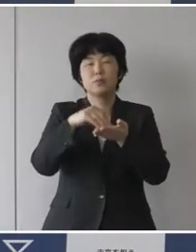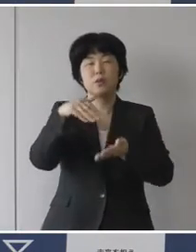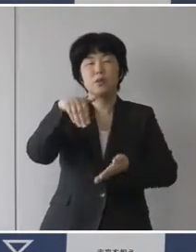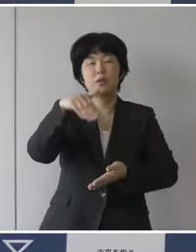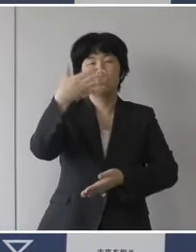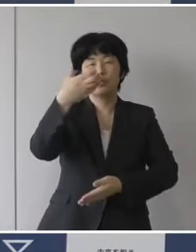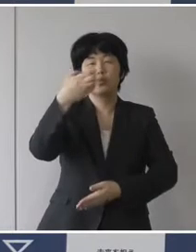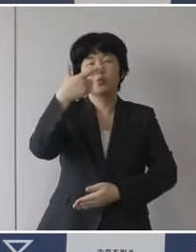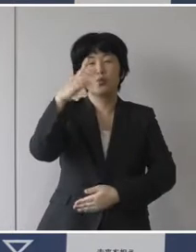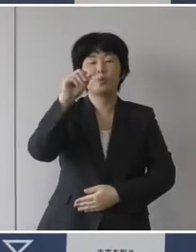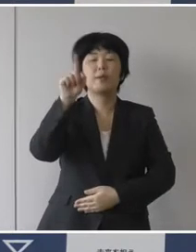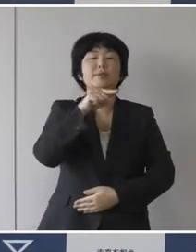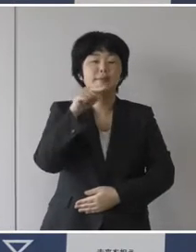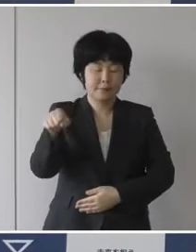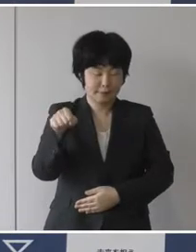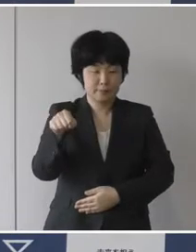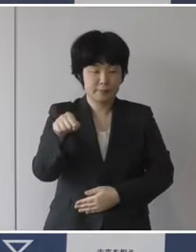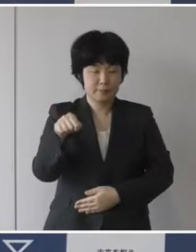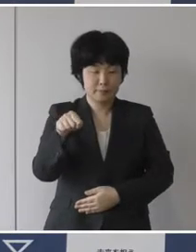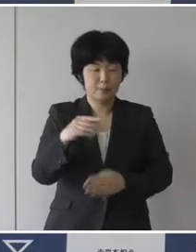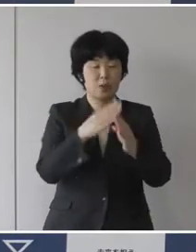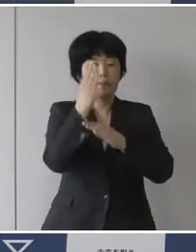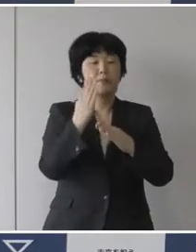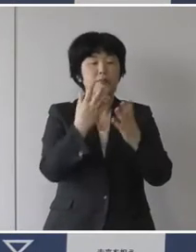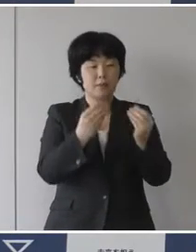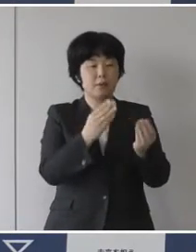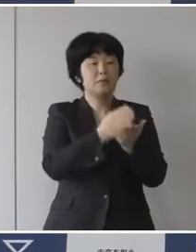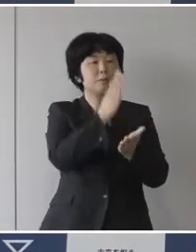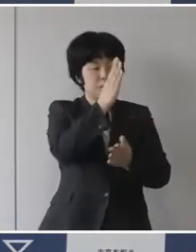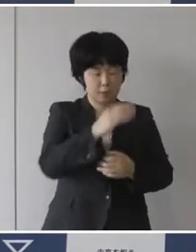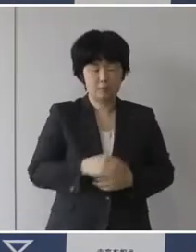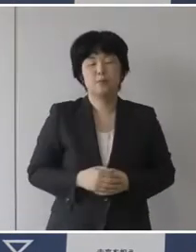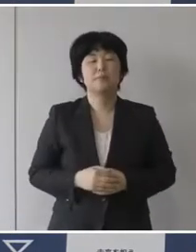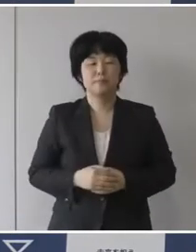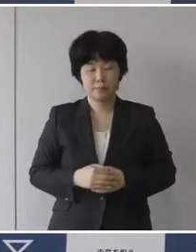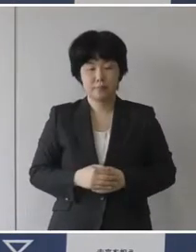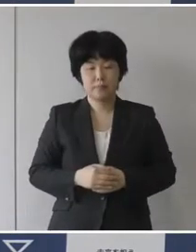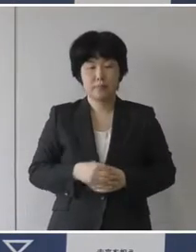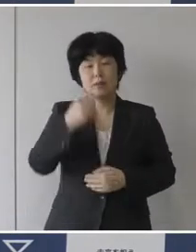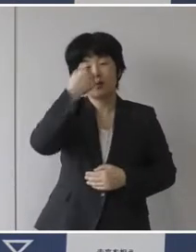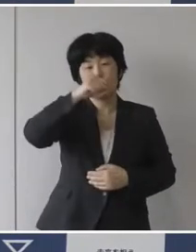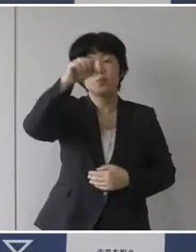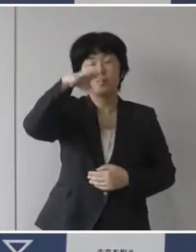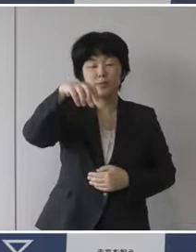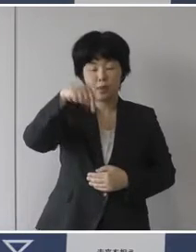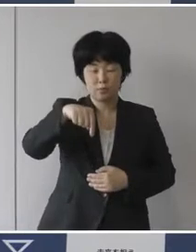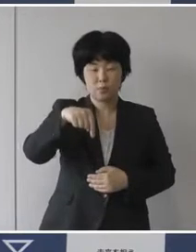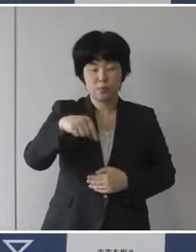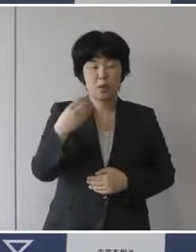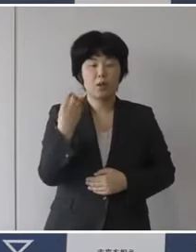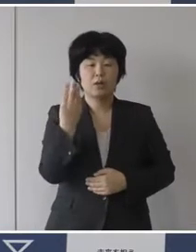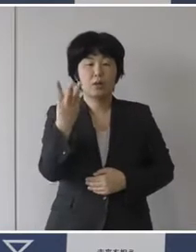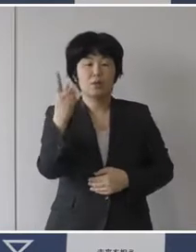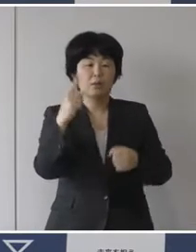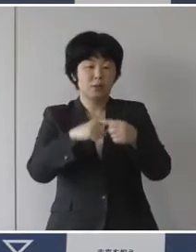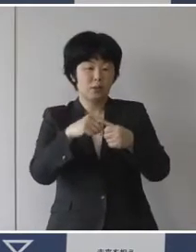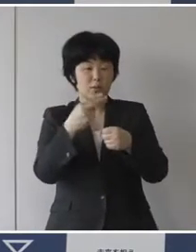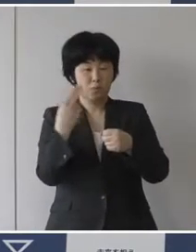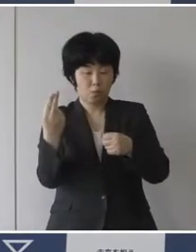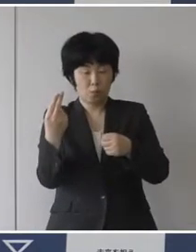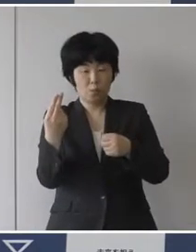い、ノンホイパークでありますけれども、令和2年度は、全国の公立動物園